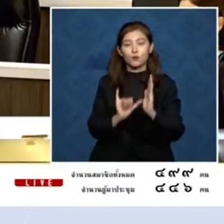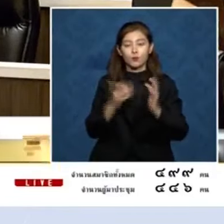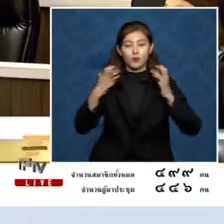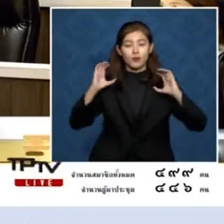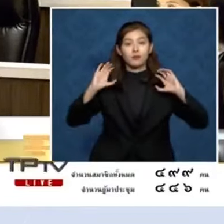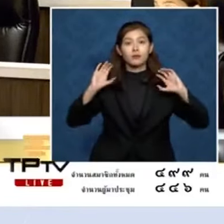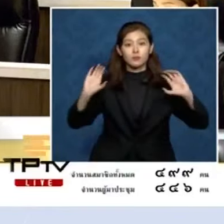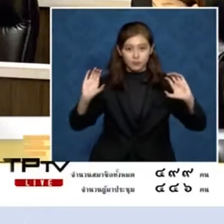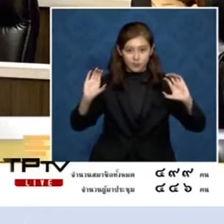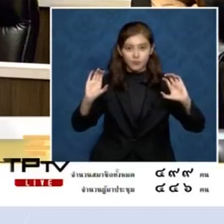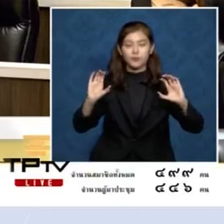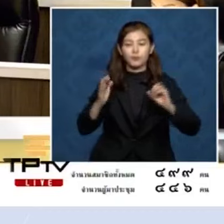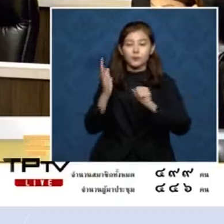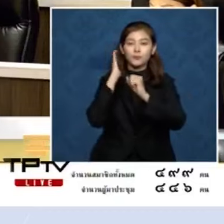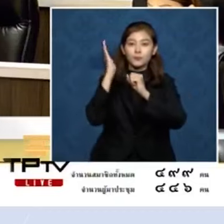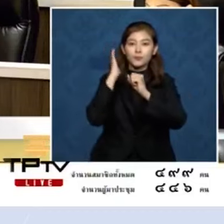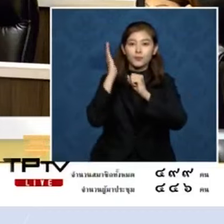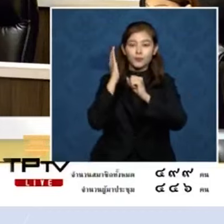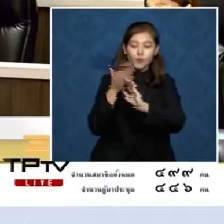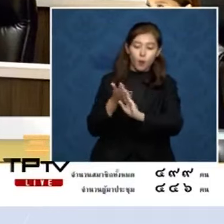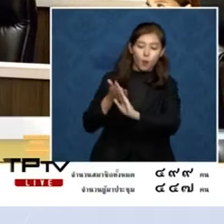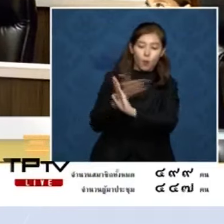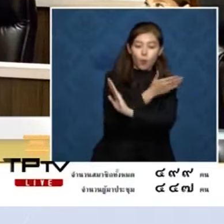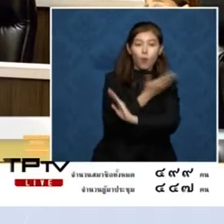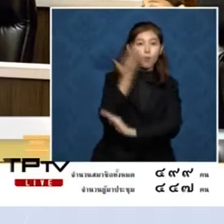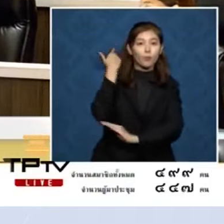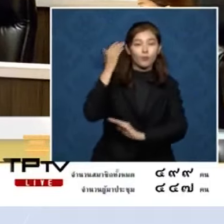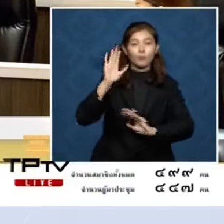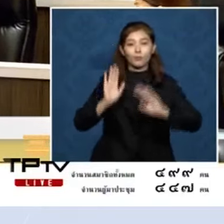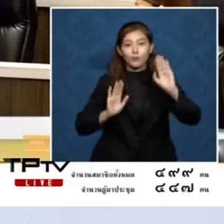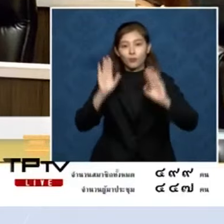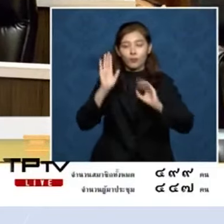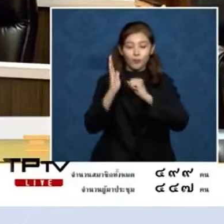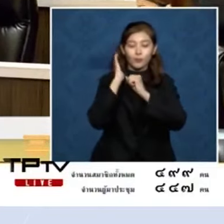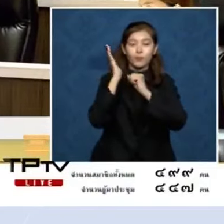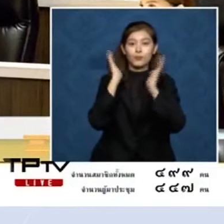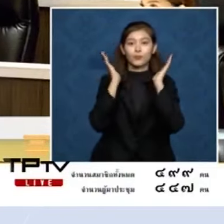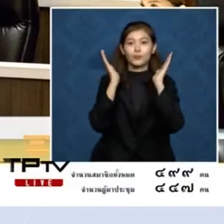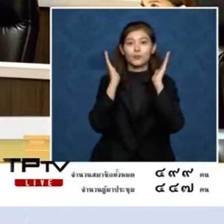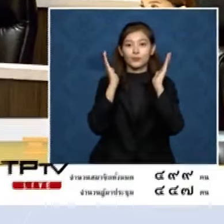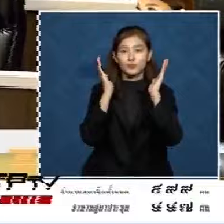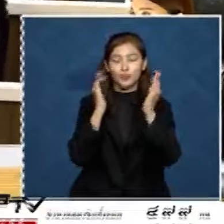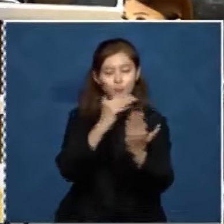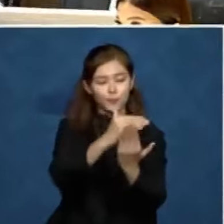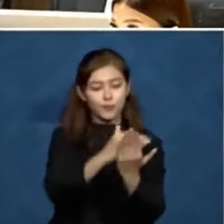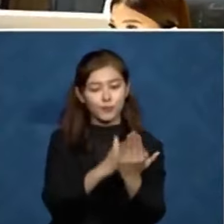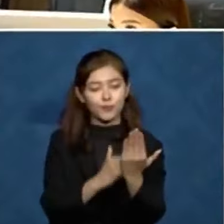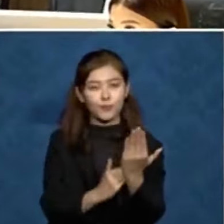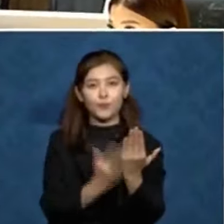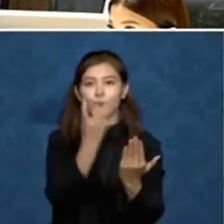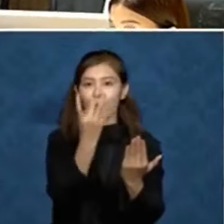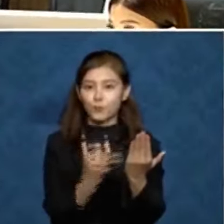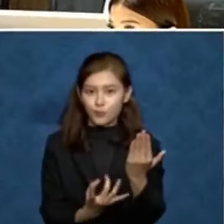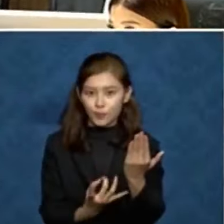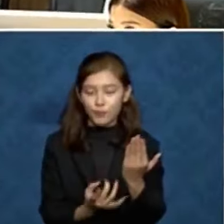เสียงถ้าไม่ผ่านเนี่ยคุณจุรินทร์บอกนายกคงต้องถอดถุงเท้าไม่ใส่ถุงเท้าแล้วนะแล้วก็มีการขนานนามบอกว่างบประมาณ